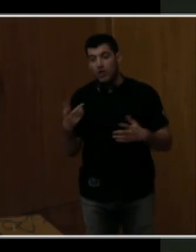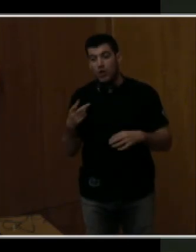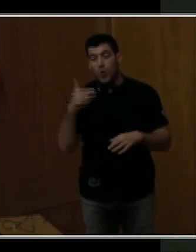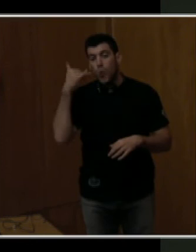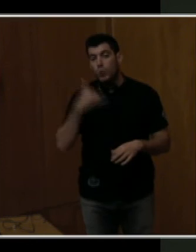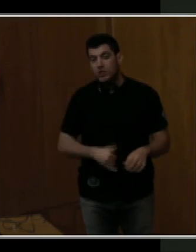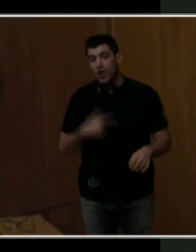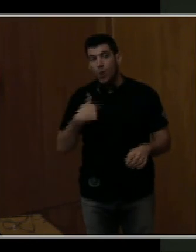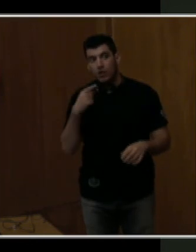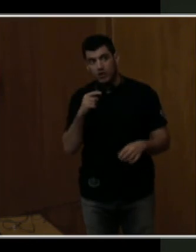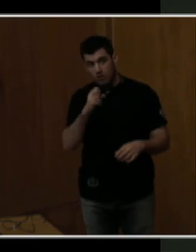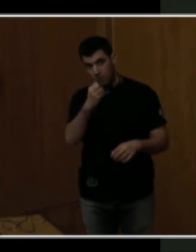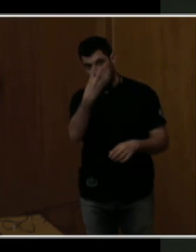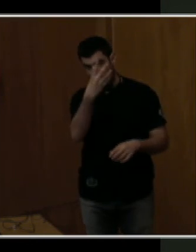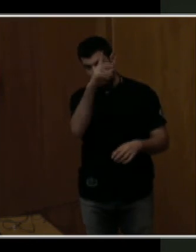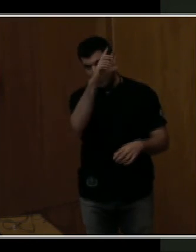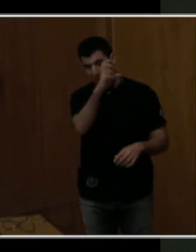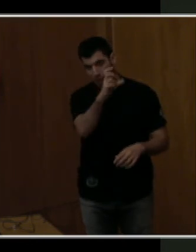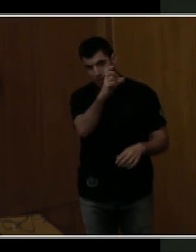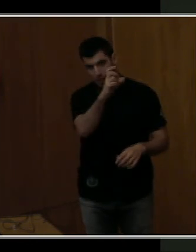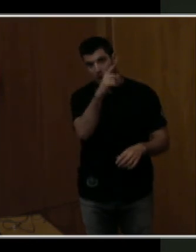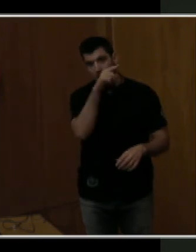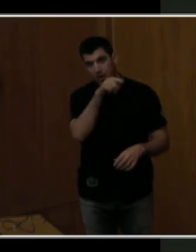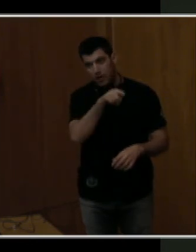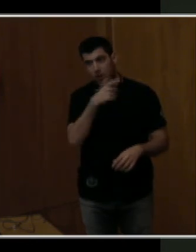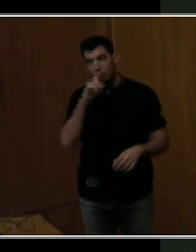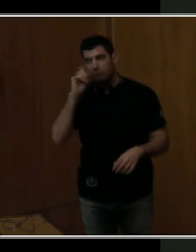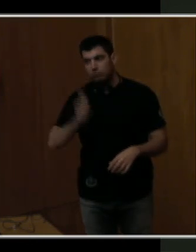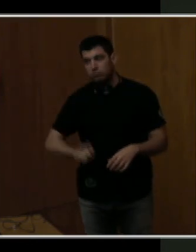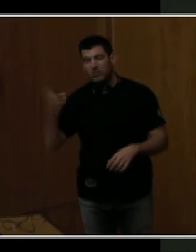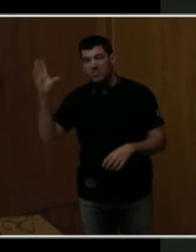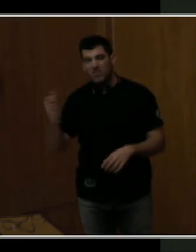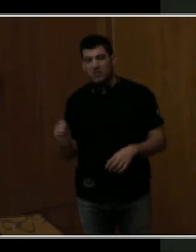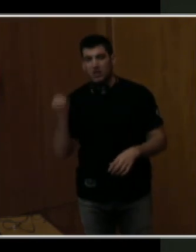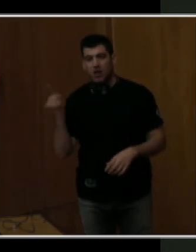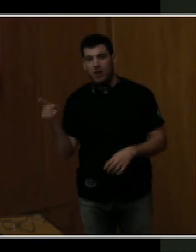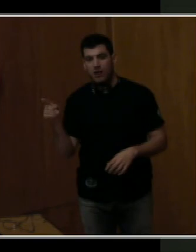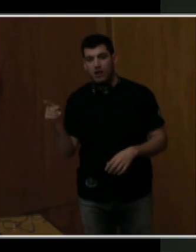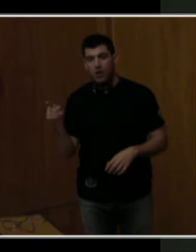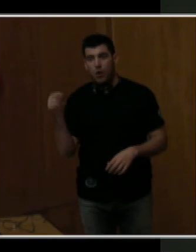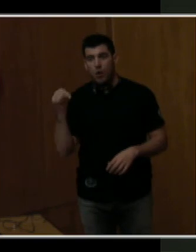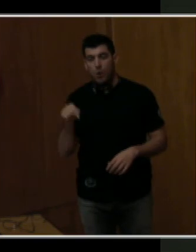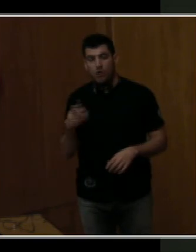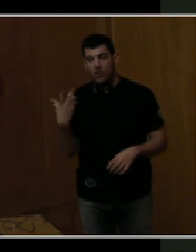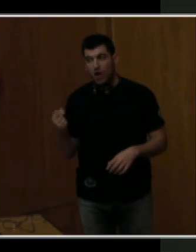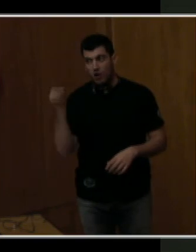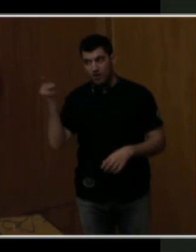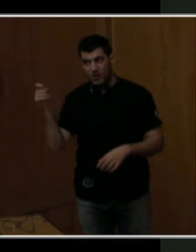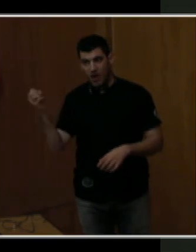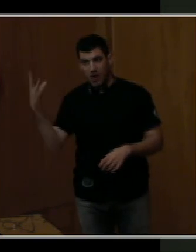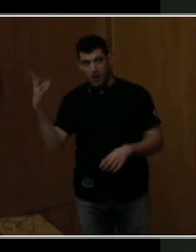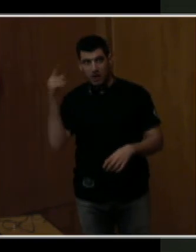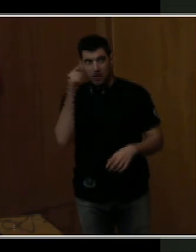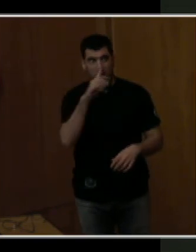αναμένη τη μία λάμπα, να αναγκάζω να είναι σβηστή η άλλη. Και το ανάποδο. Όταν θα έχω αναμένη τη λάμπα από αυτό το σπίτι,